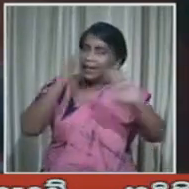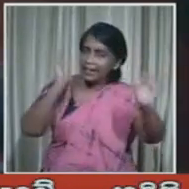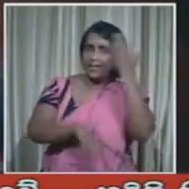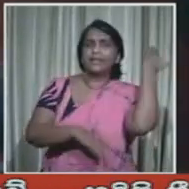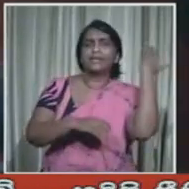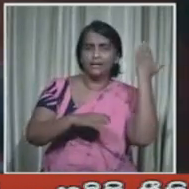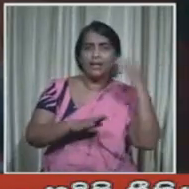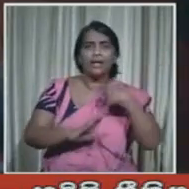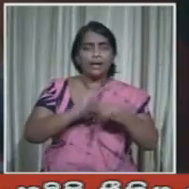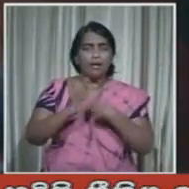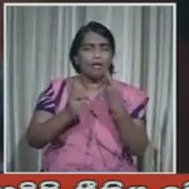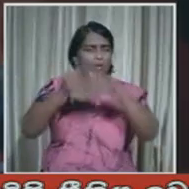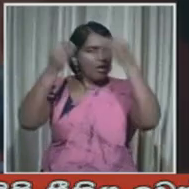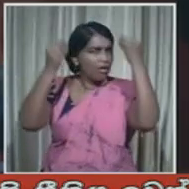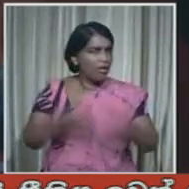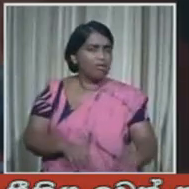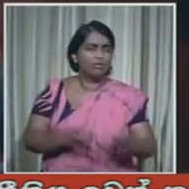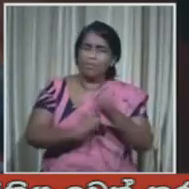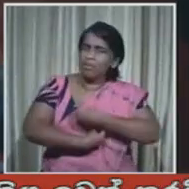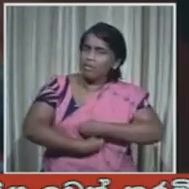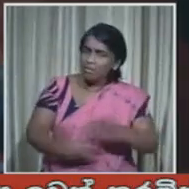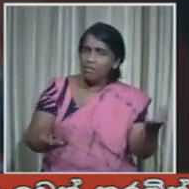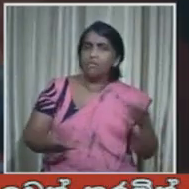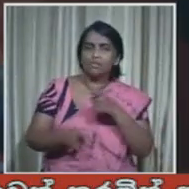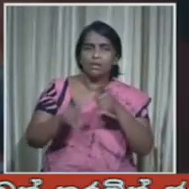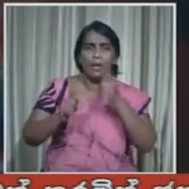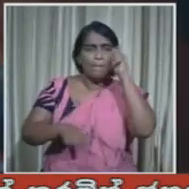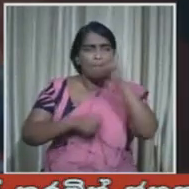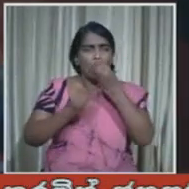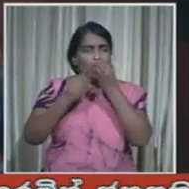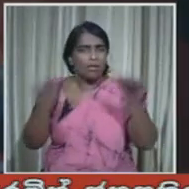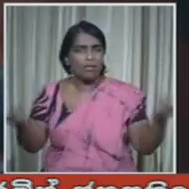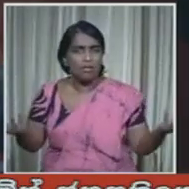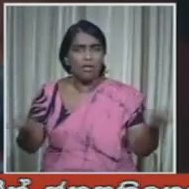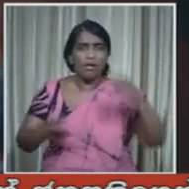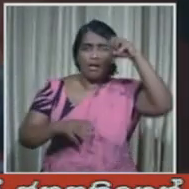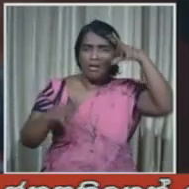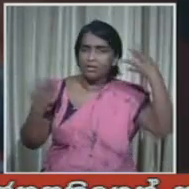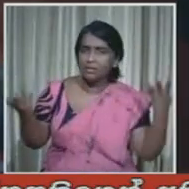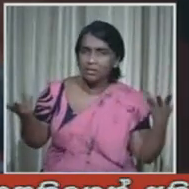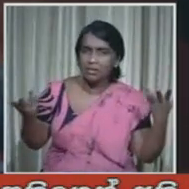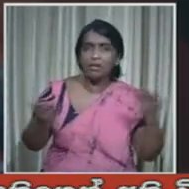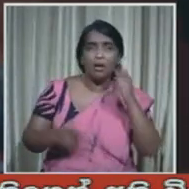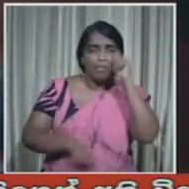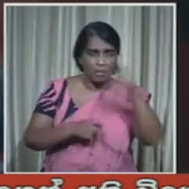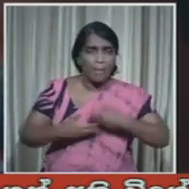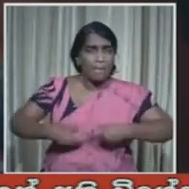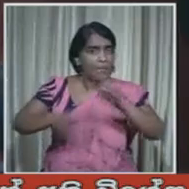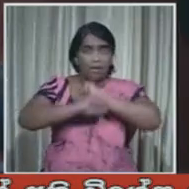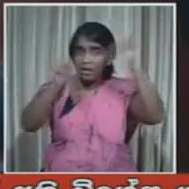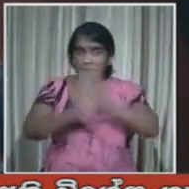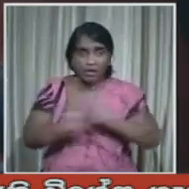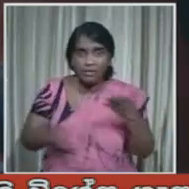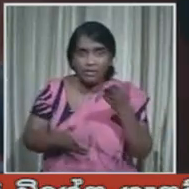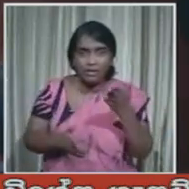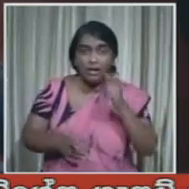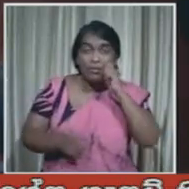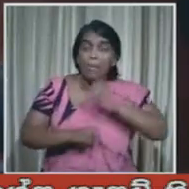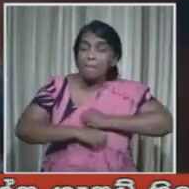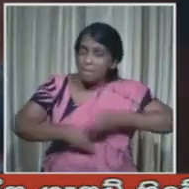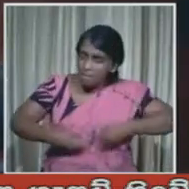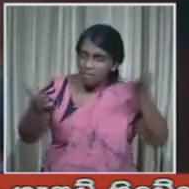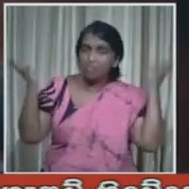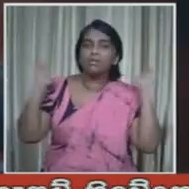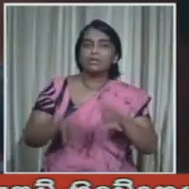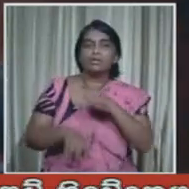මේ රටේ ආර්ථිකය වැට්ටුණා විනාශයට පත් කරානා ජනතාවට කණ්ඩ නැත්තම් ලයිට් ටික නැත්තම් ජනතාව පාරට බහින්නේ නැද්ද ජනතාව පාරට බහිනවා